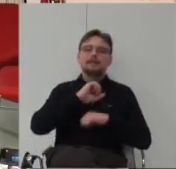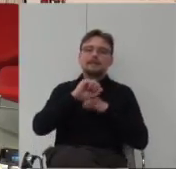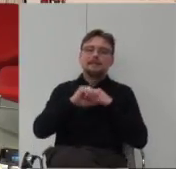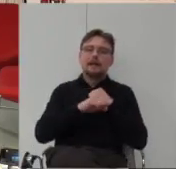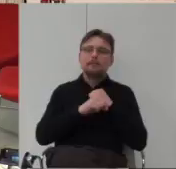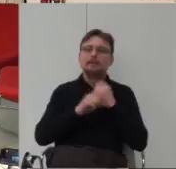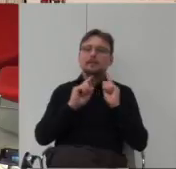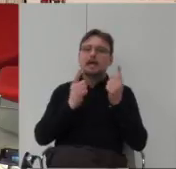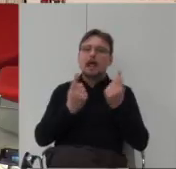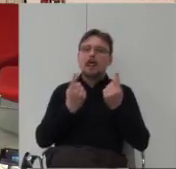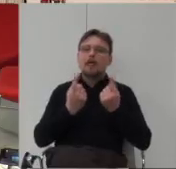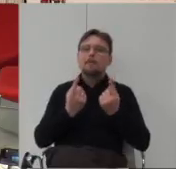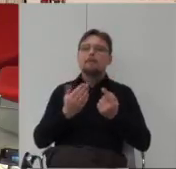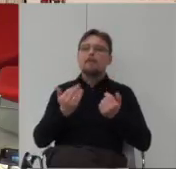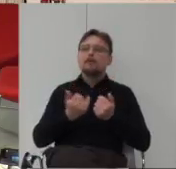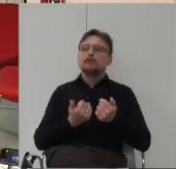billboardów